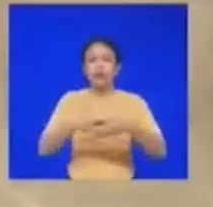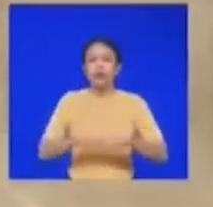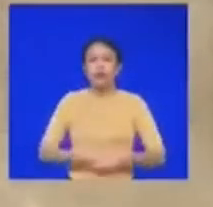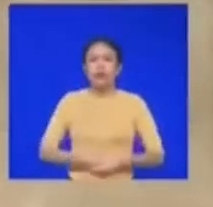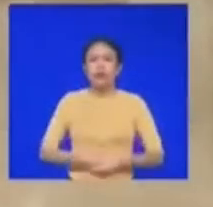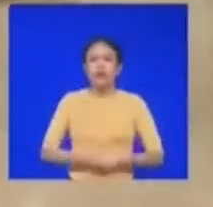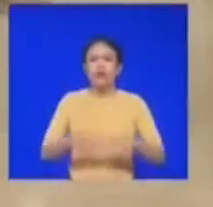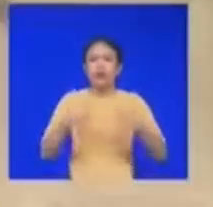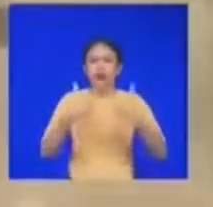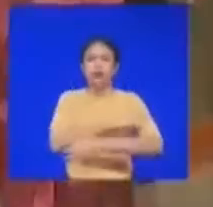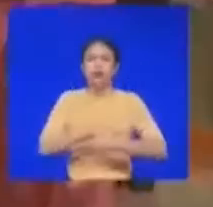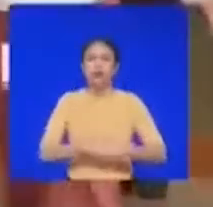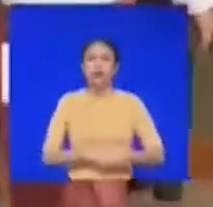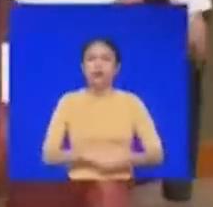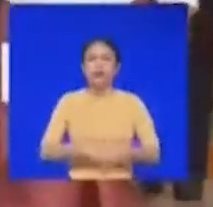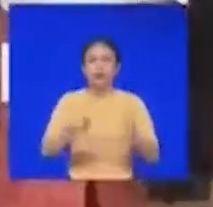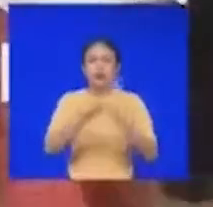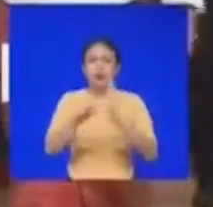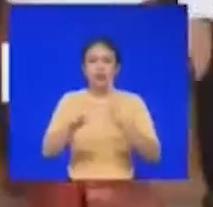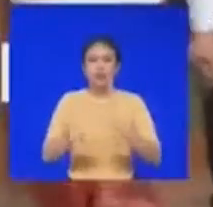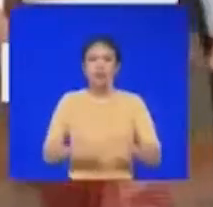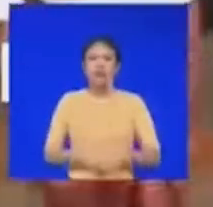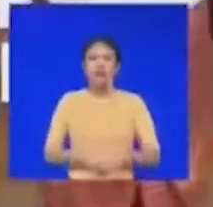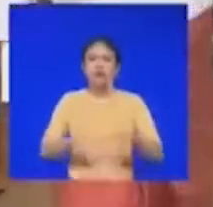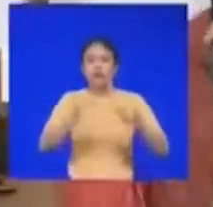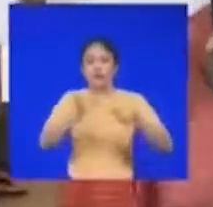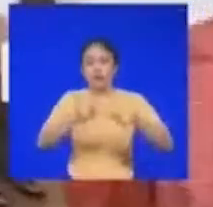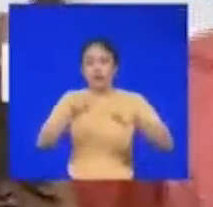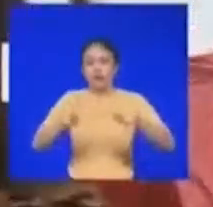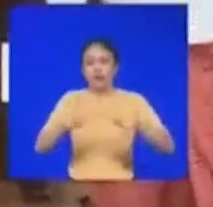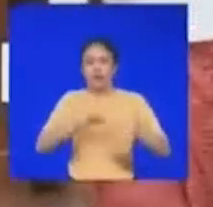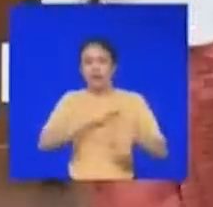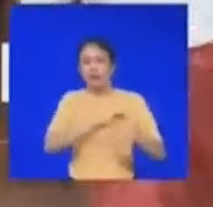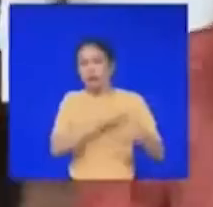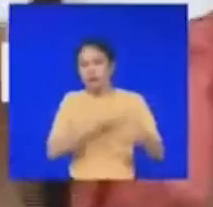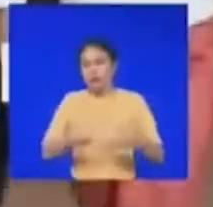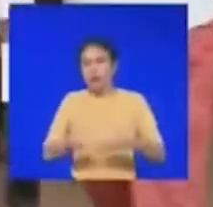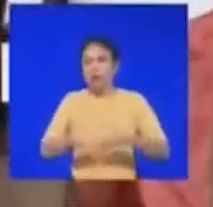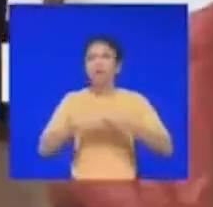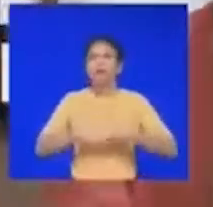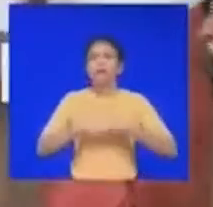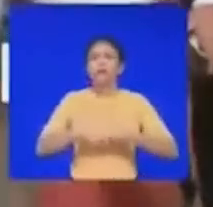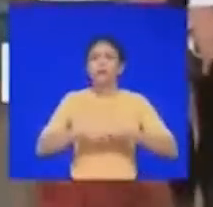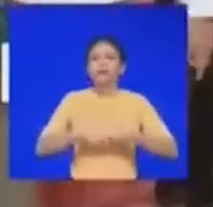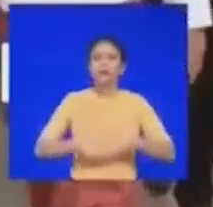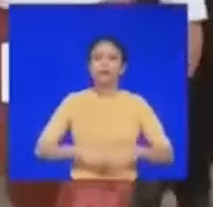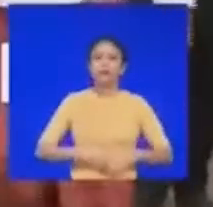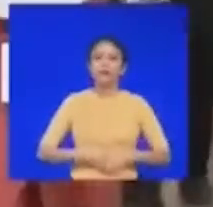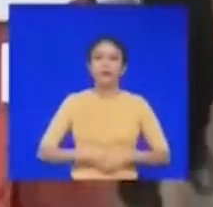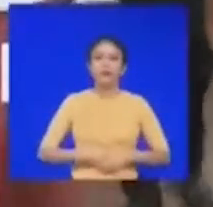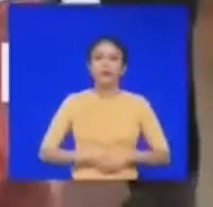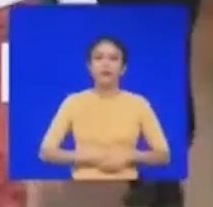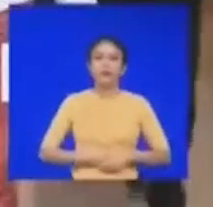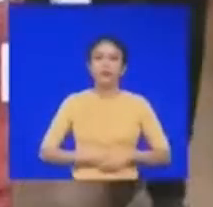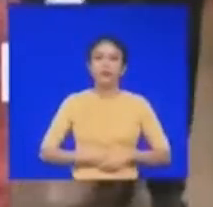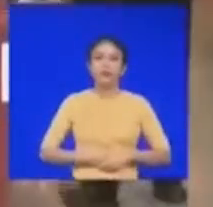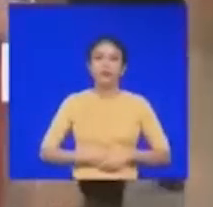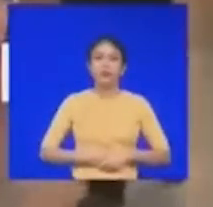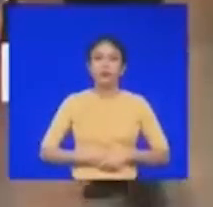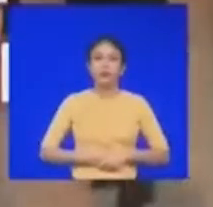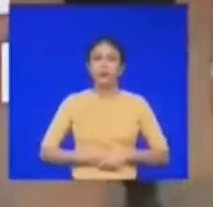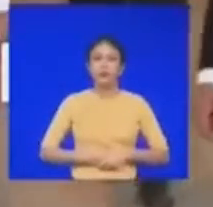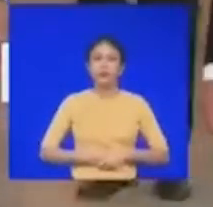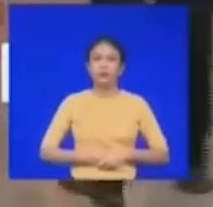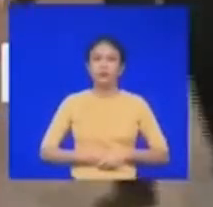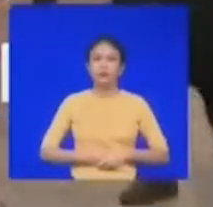ฝ่ายตรงข้ามระหว่างการเยือนมาหรือไม่สถานการณ์ยังมีมาตอนนี้ต้องบอกตรงๆเลยครับว่าเป็น